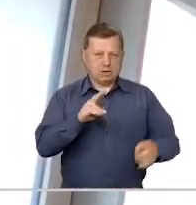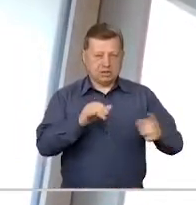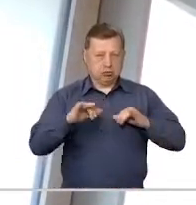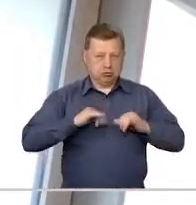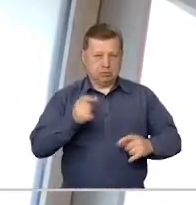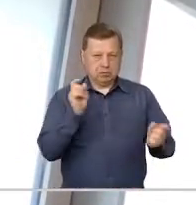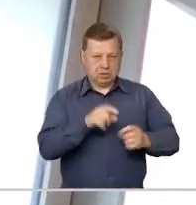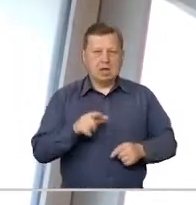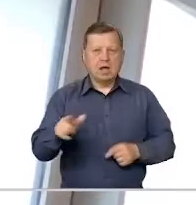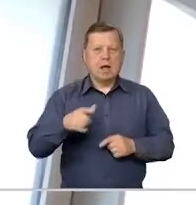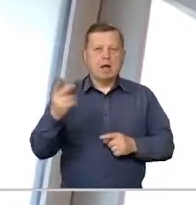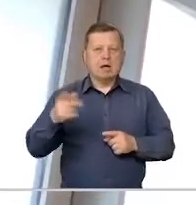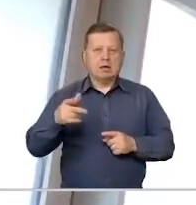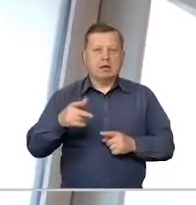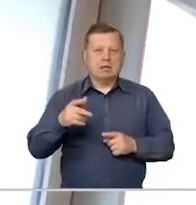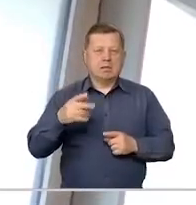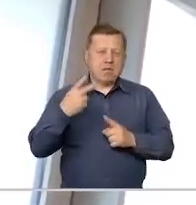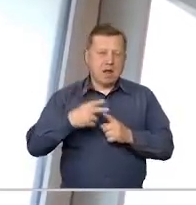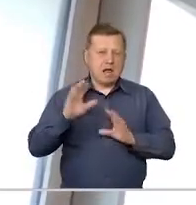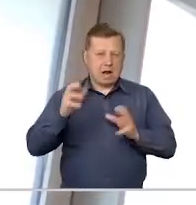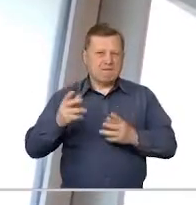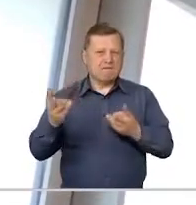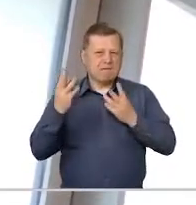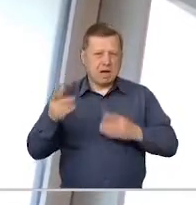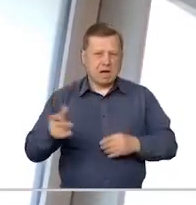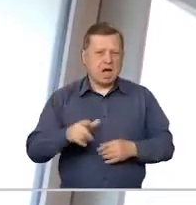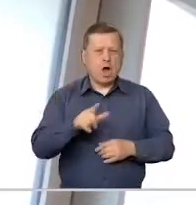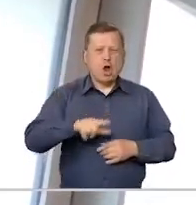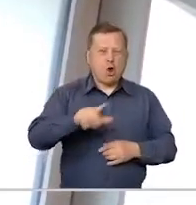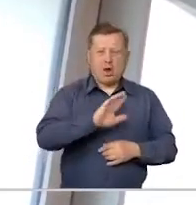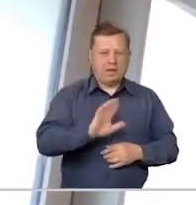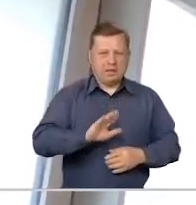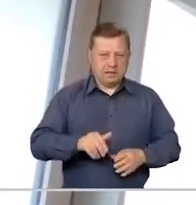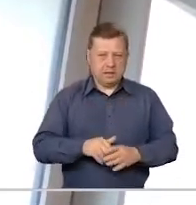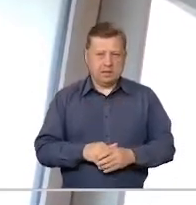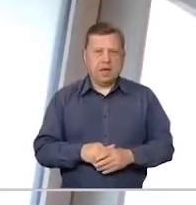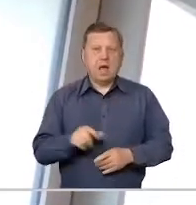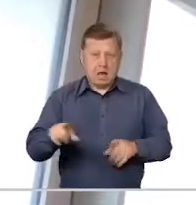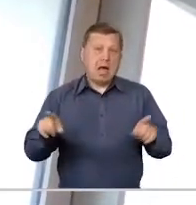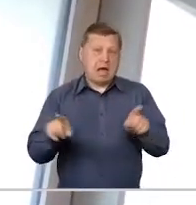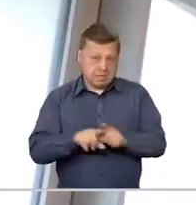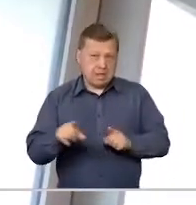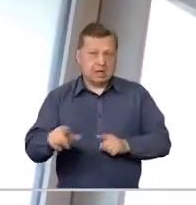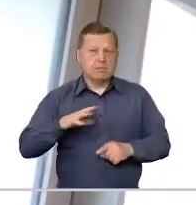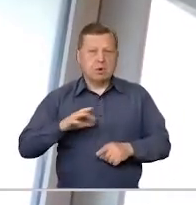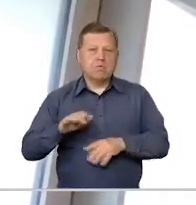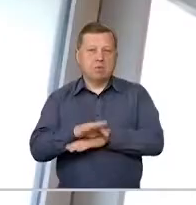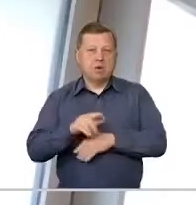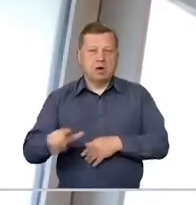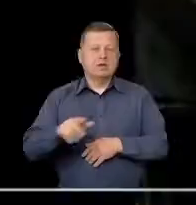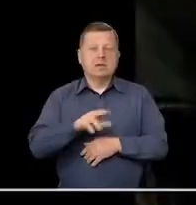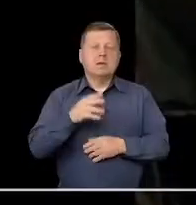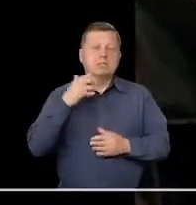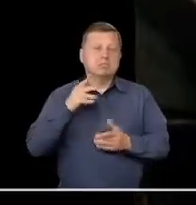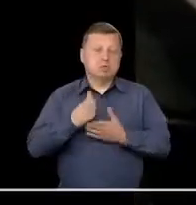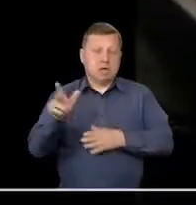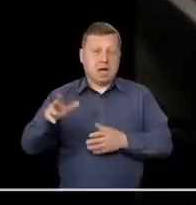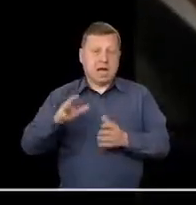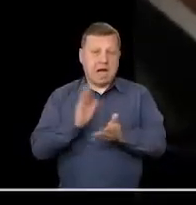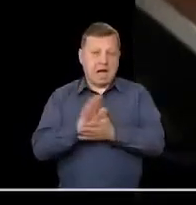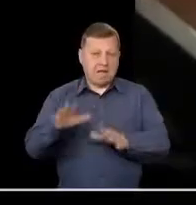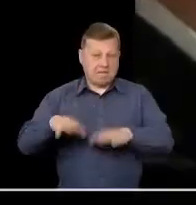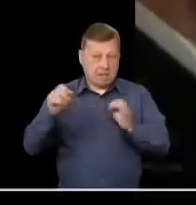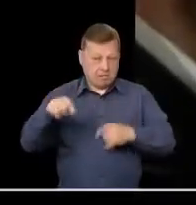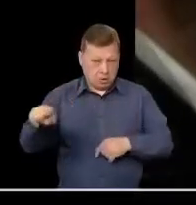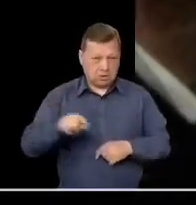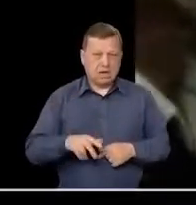Oczywiście mówię o tych mediach najważniejszych, bo na przykład nie o lokalnych, które też były pod wpływem Gazety Wyborczej. Ówcześni